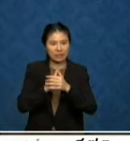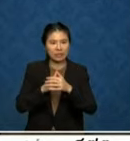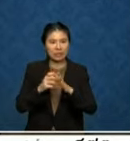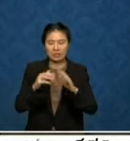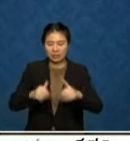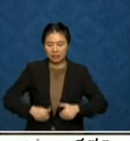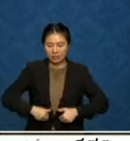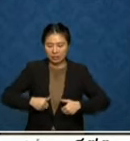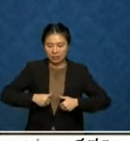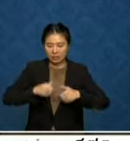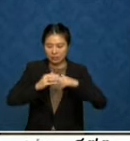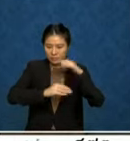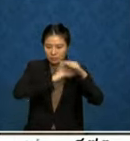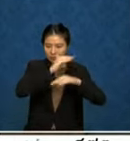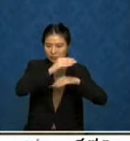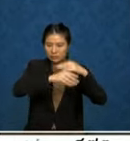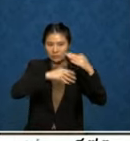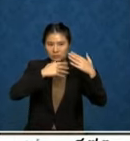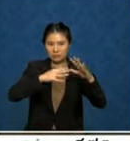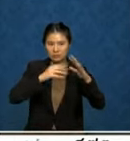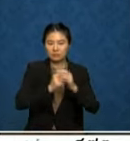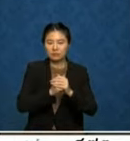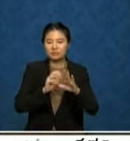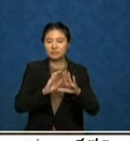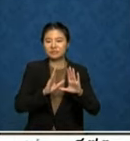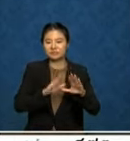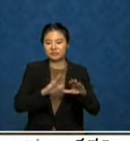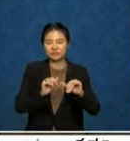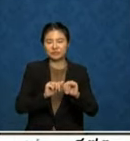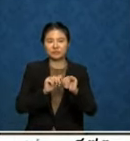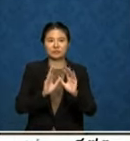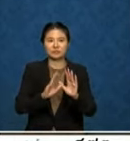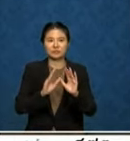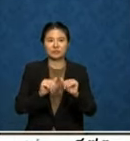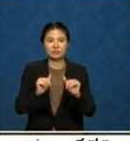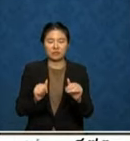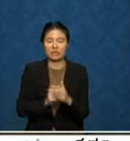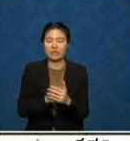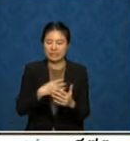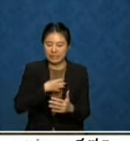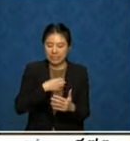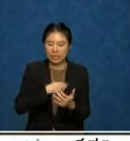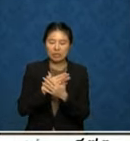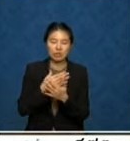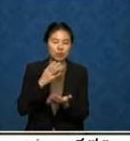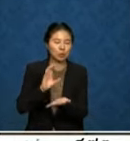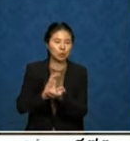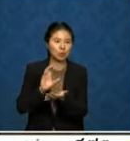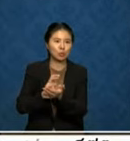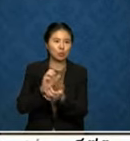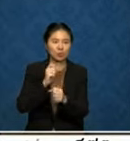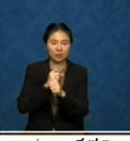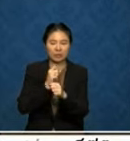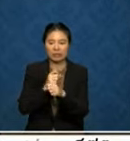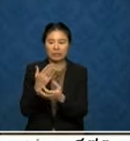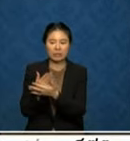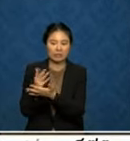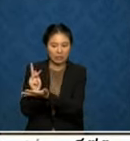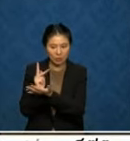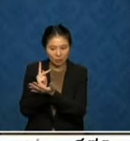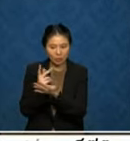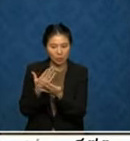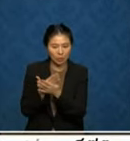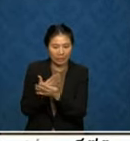สำเร็จจนเขาเกิดความไว้วางใจและใส่เงินของพวกเขาลงไปไม่ว่าเงินนั้นจะเป็นเงินเก็บเงินกู้ก้อนสุ